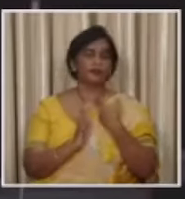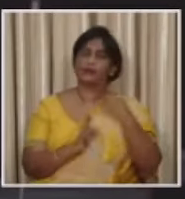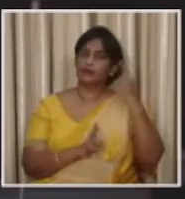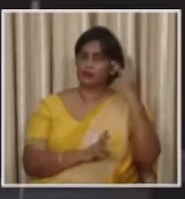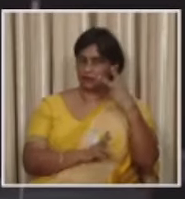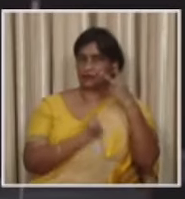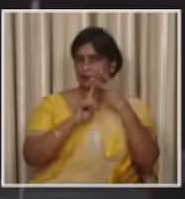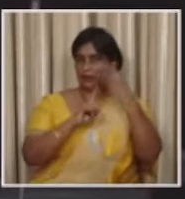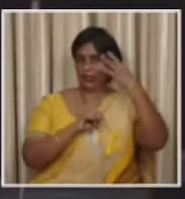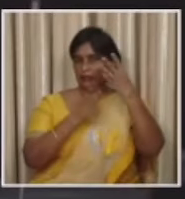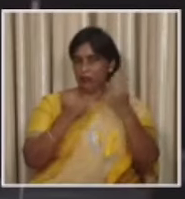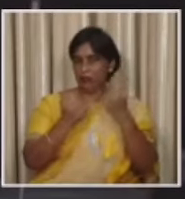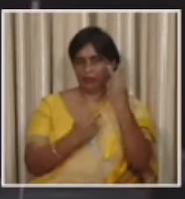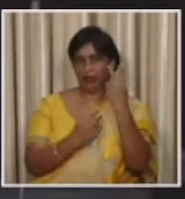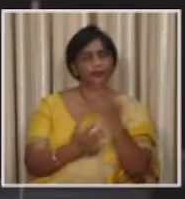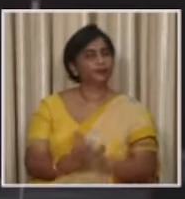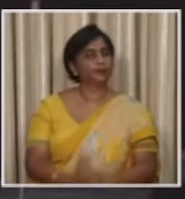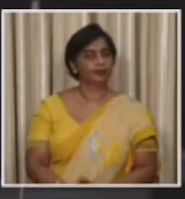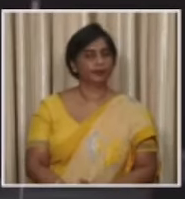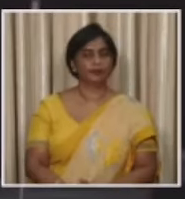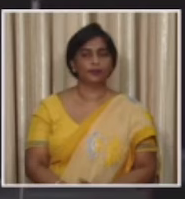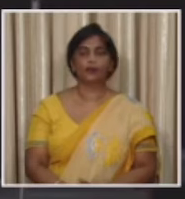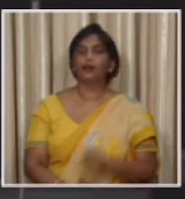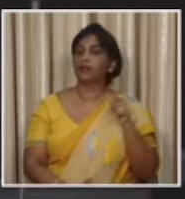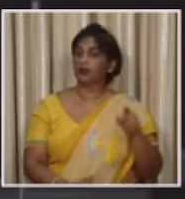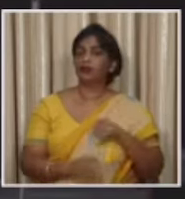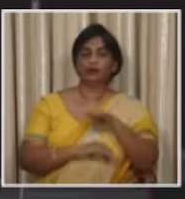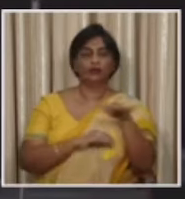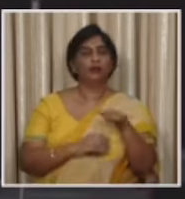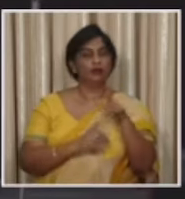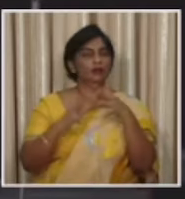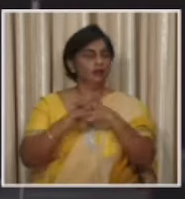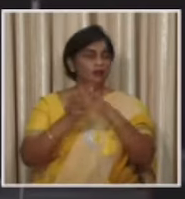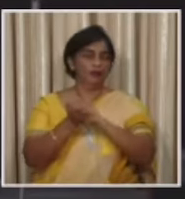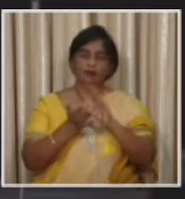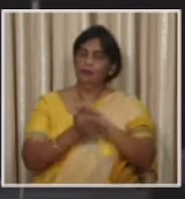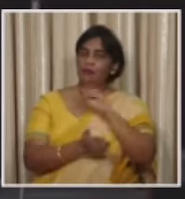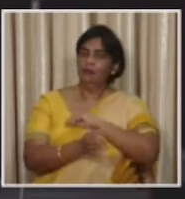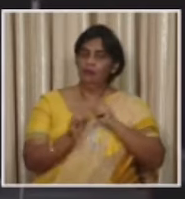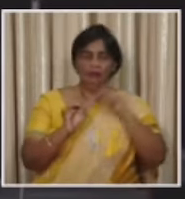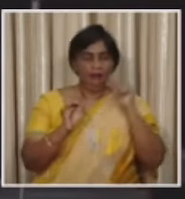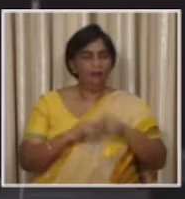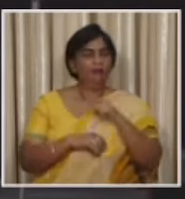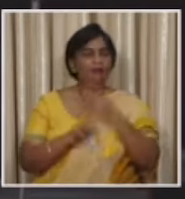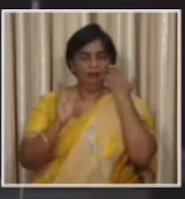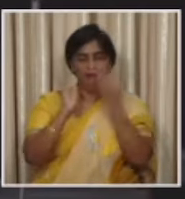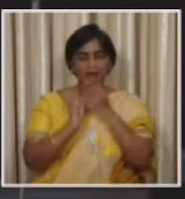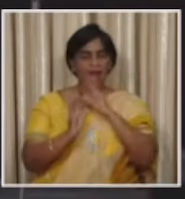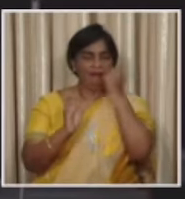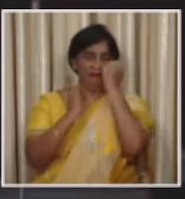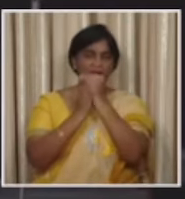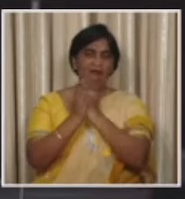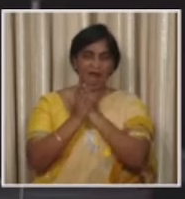එකක් තියෙනවා කරු නියෝජ්‍ය කතානායකතුමනි, ඒ තමයි සමාජ සුභසාධක ප්‍රතිලාභ මණ්ඩලය විසින් ඉදිරිපත් කරන